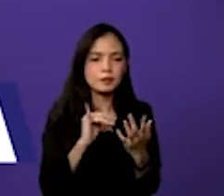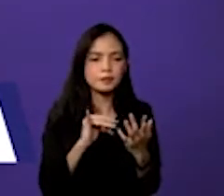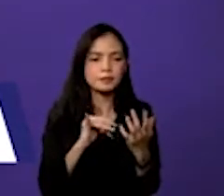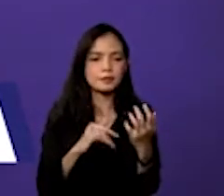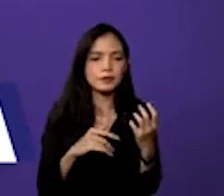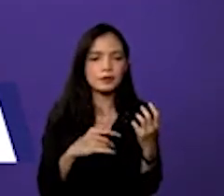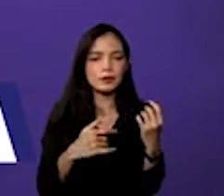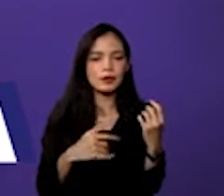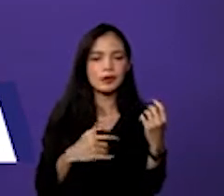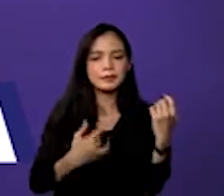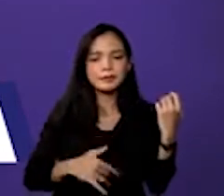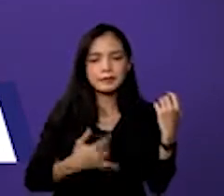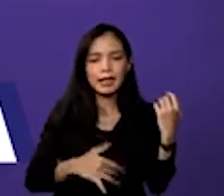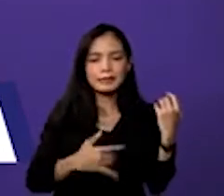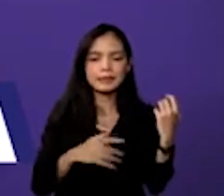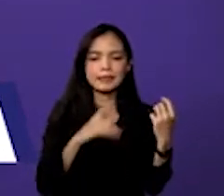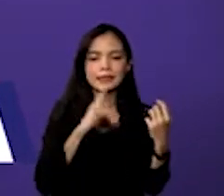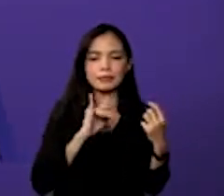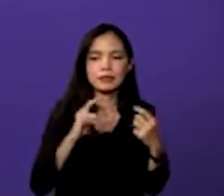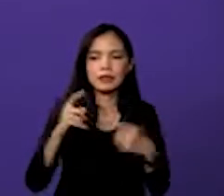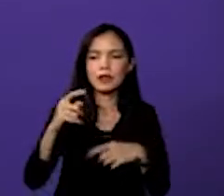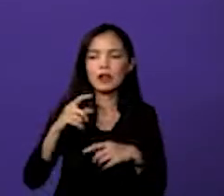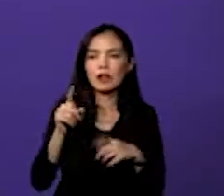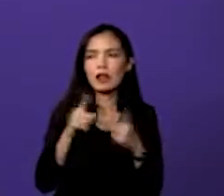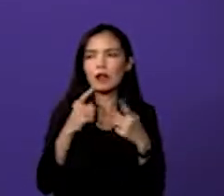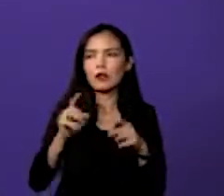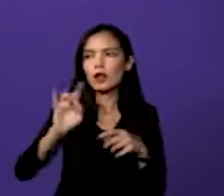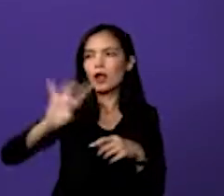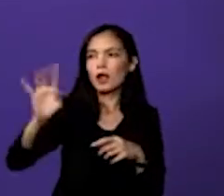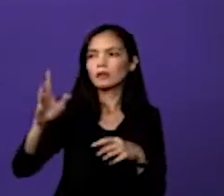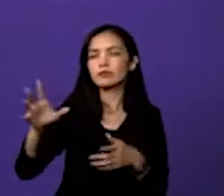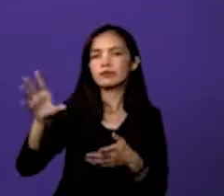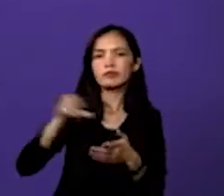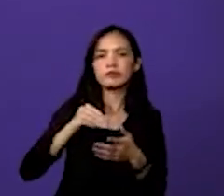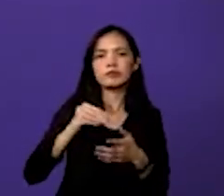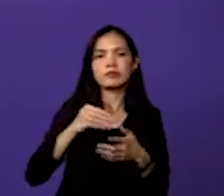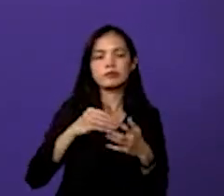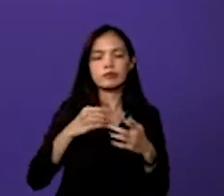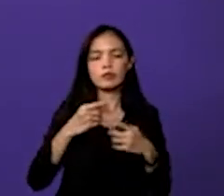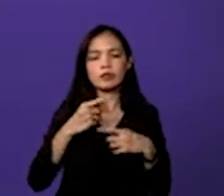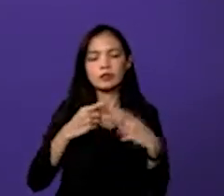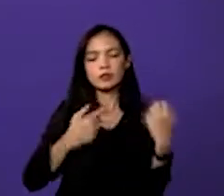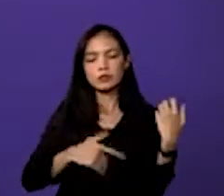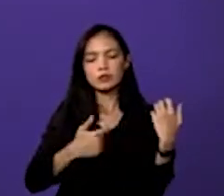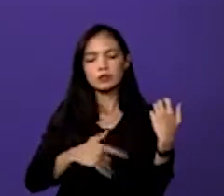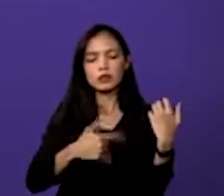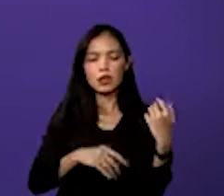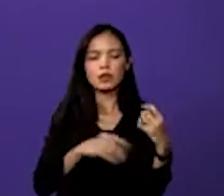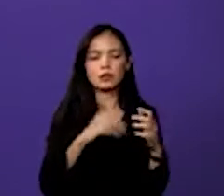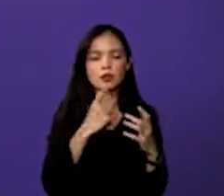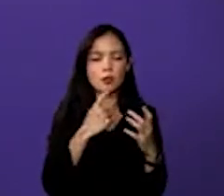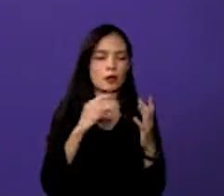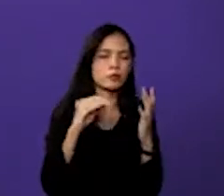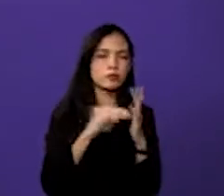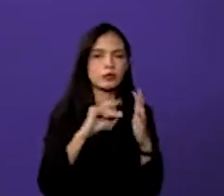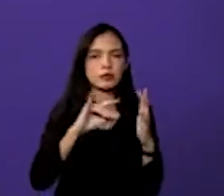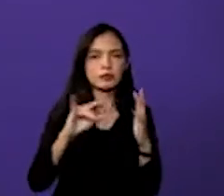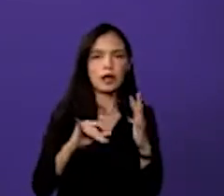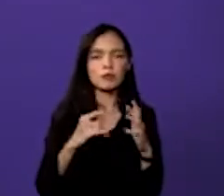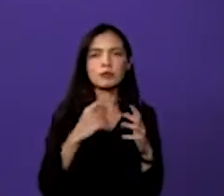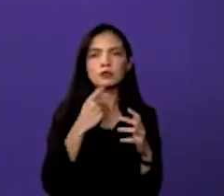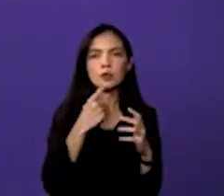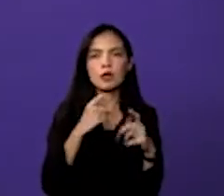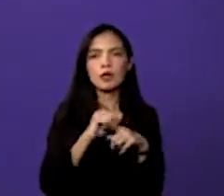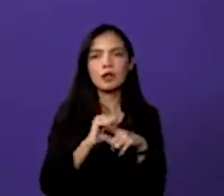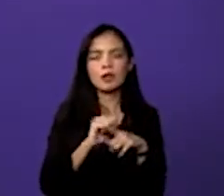pendek gitu saya upload di Instagram saya terus kadang juga kan saya tetap masih produktif tetap bikin singlesingle terbaru